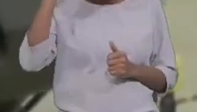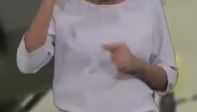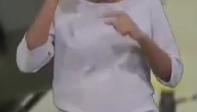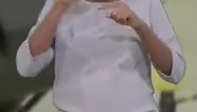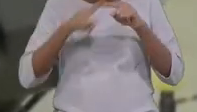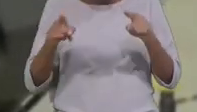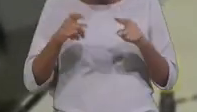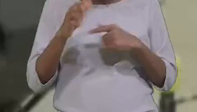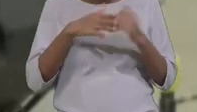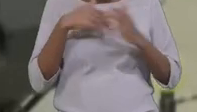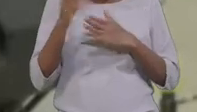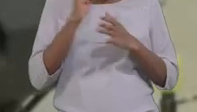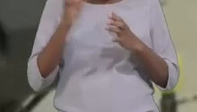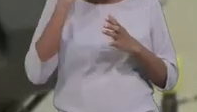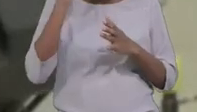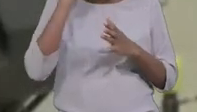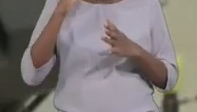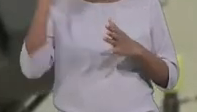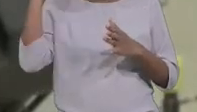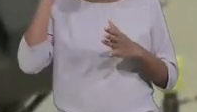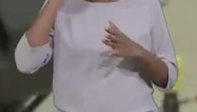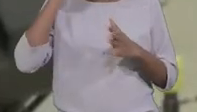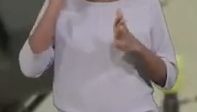il ne parlera pas de lui-même.